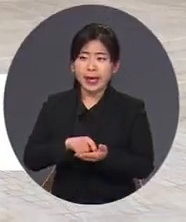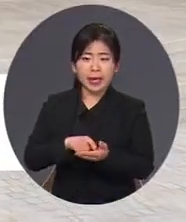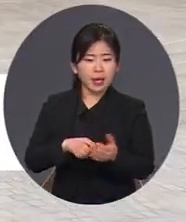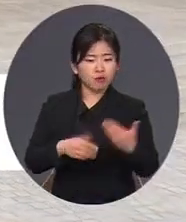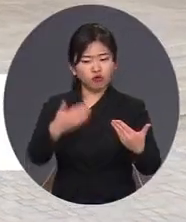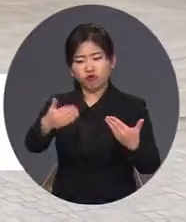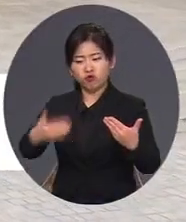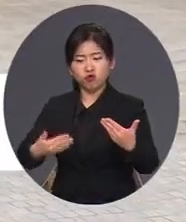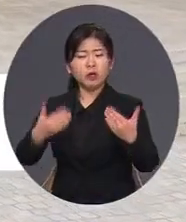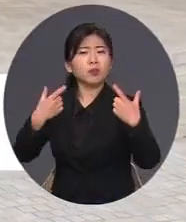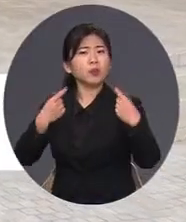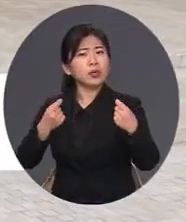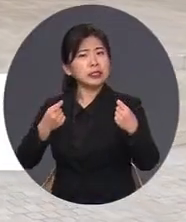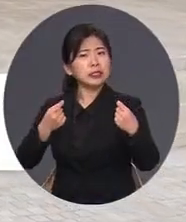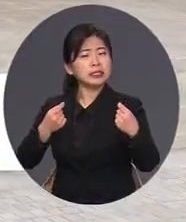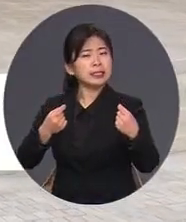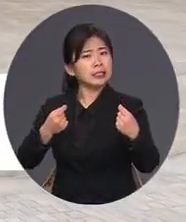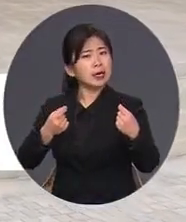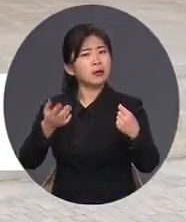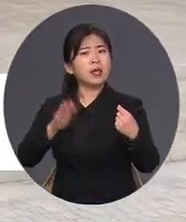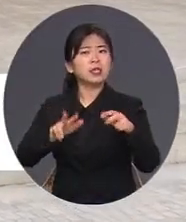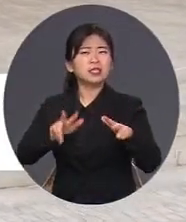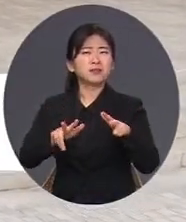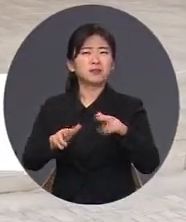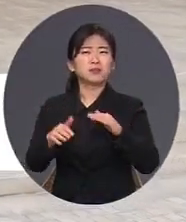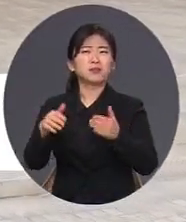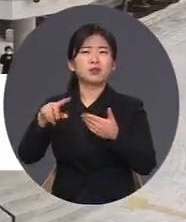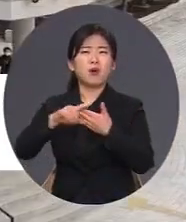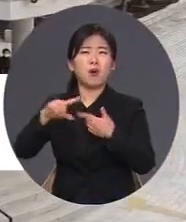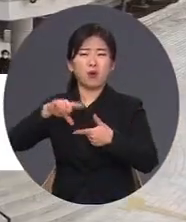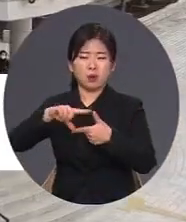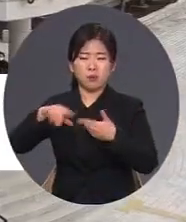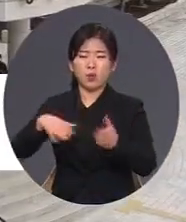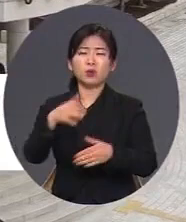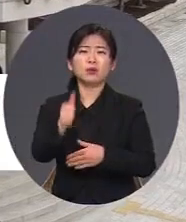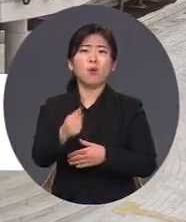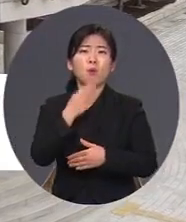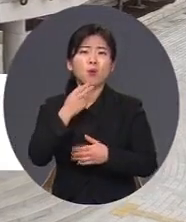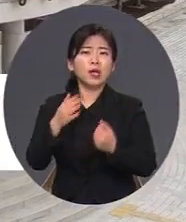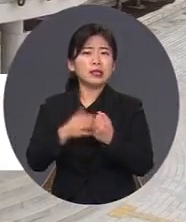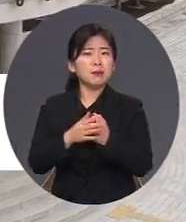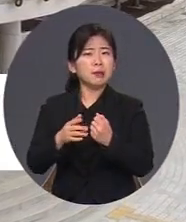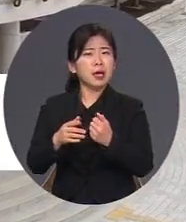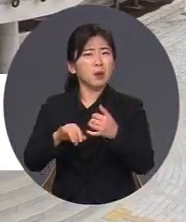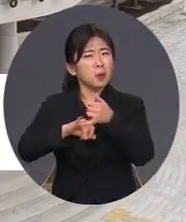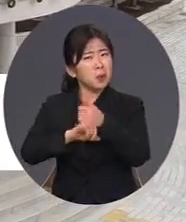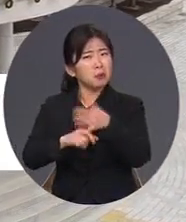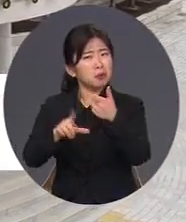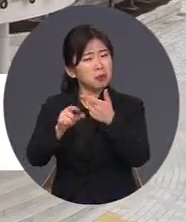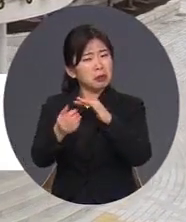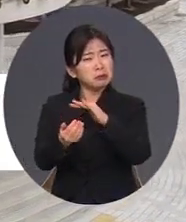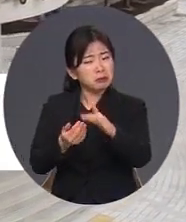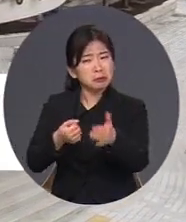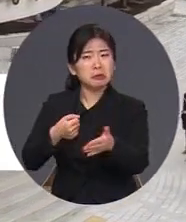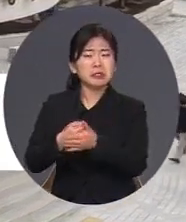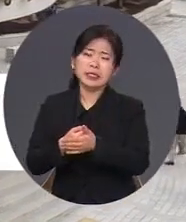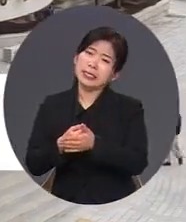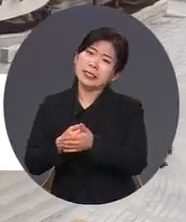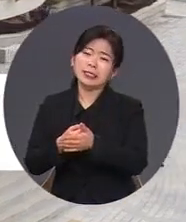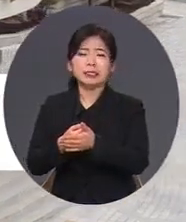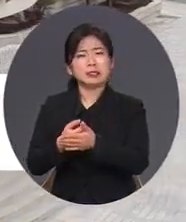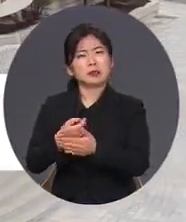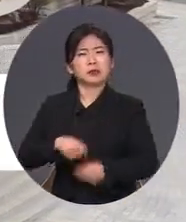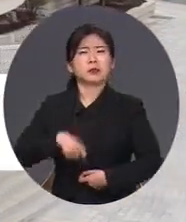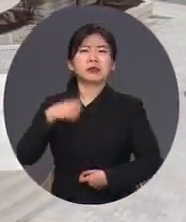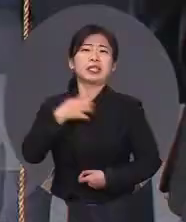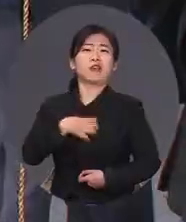동수로 결정을 하고 정치적인 책임을 질 사람도 없지 않습니까? 굳이 상반기 안에 마무리를 하겠다. 좀 걱정스러운